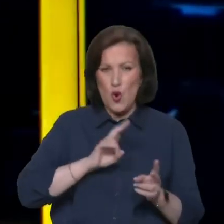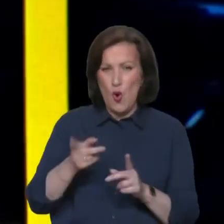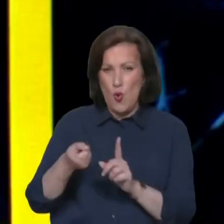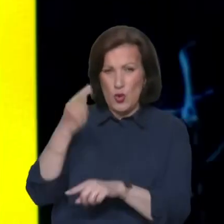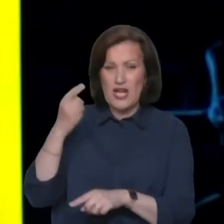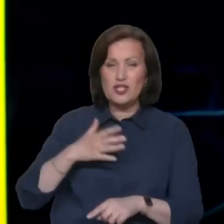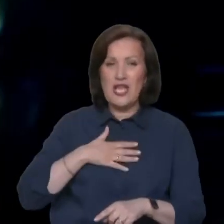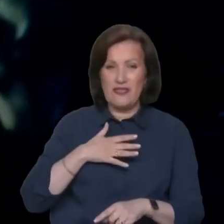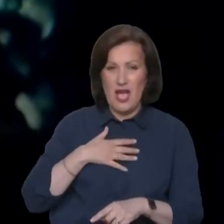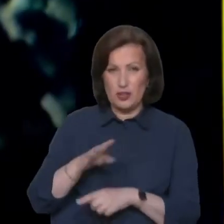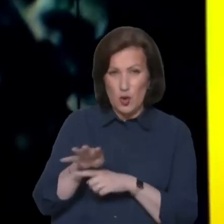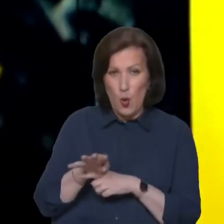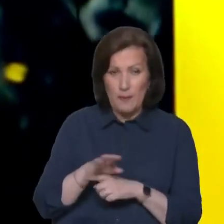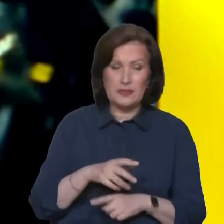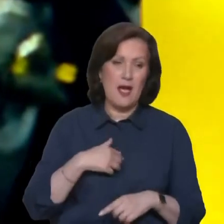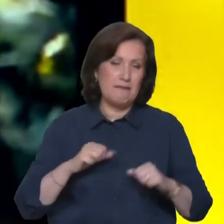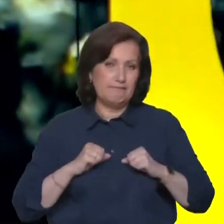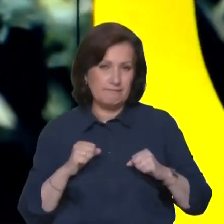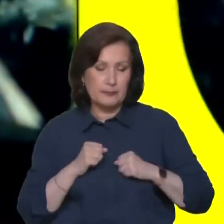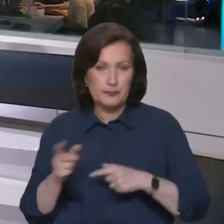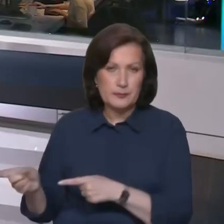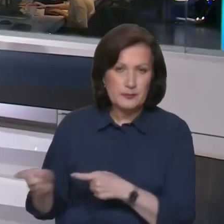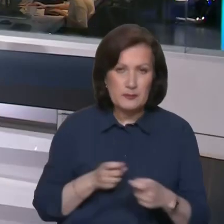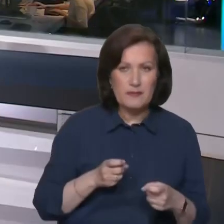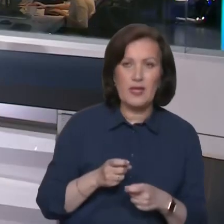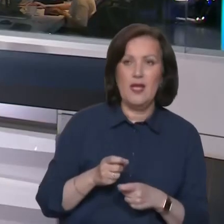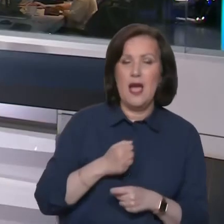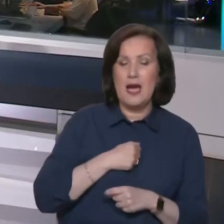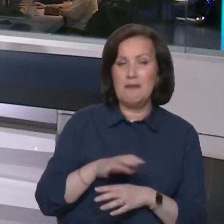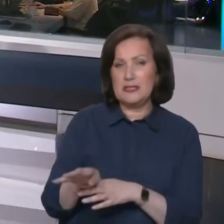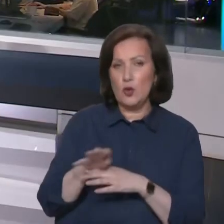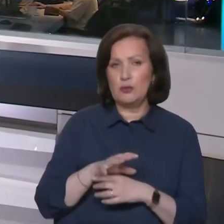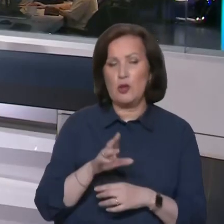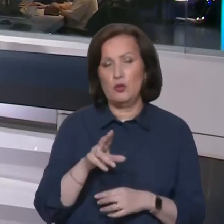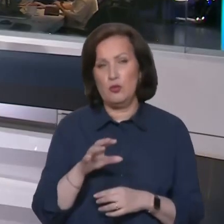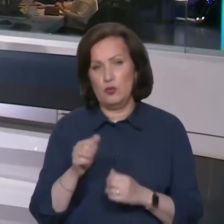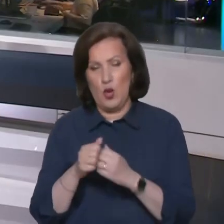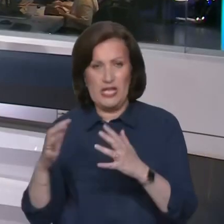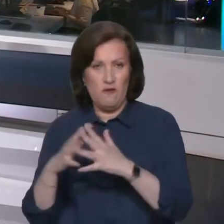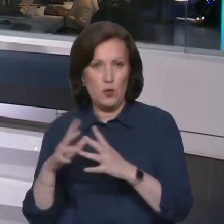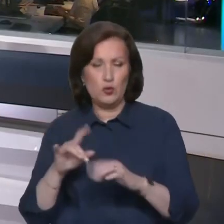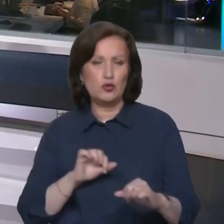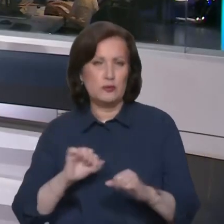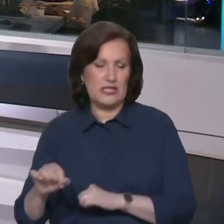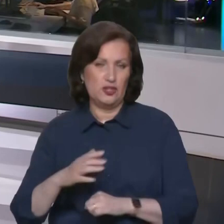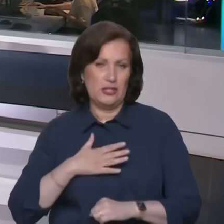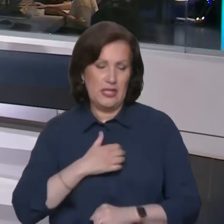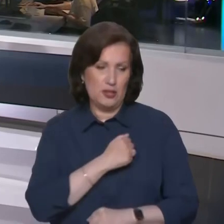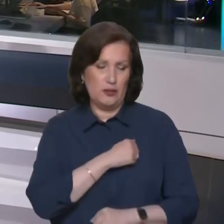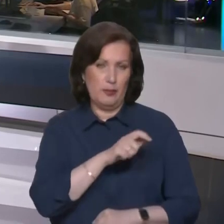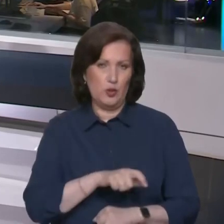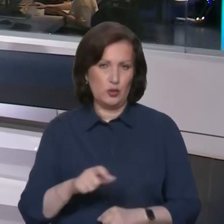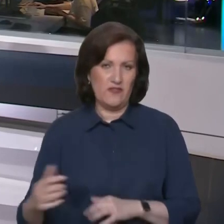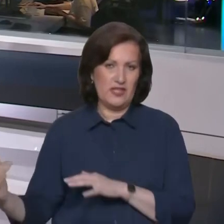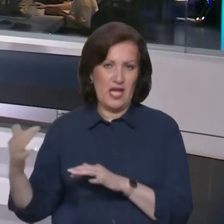відповідно, намагаємось максимально підтягнути армійські зенітно-ракетні комплекси до лінії фронту, так, щоб захистити наші підрозділи